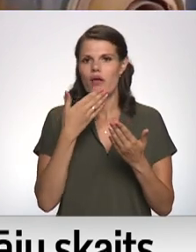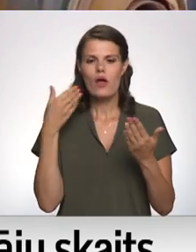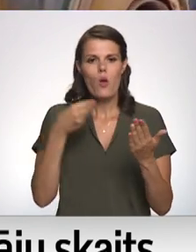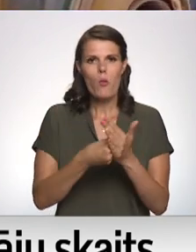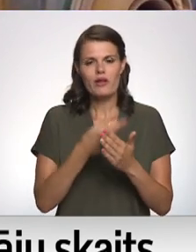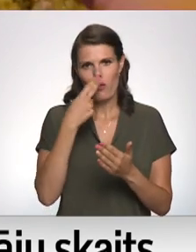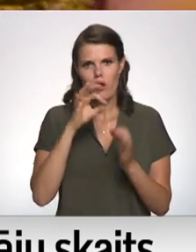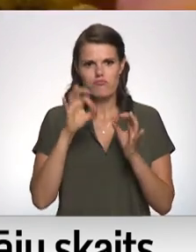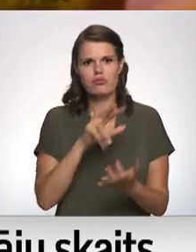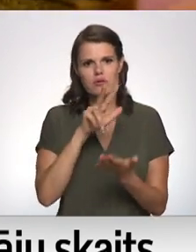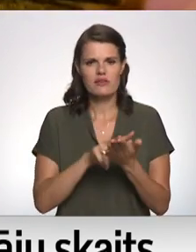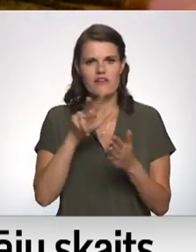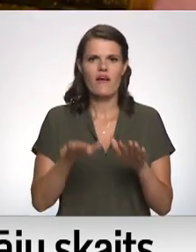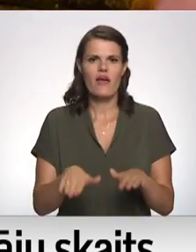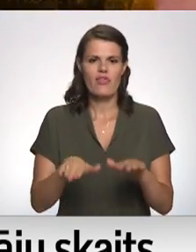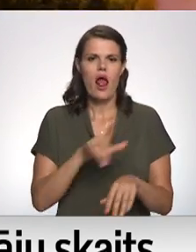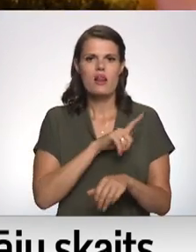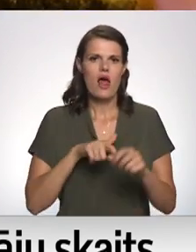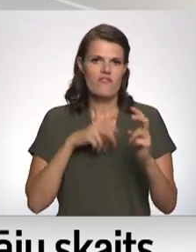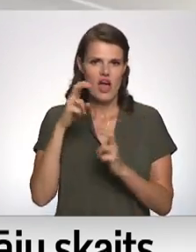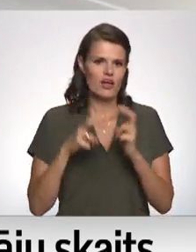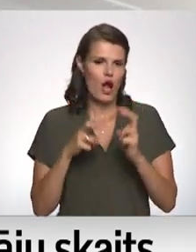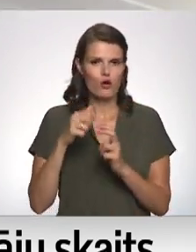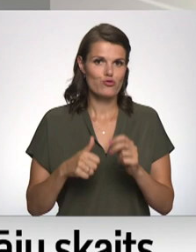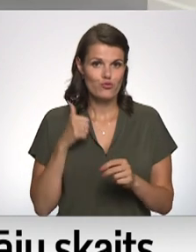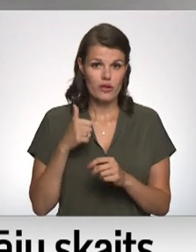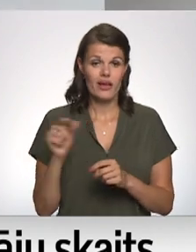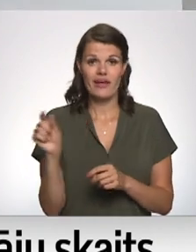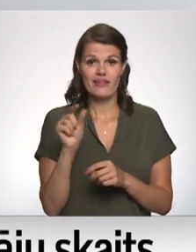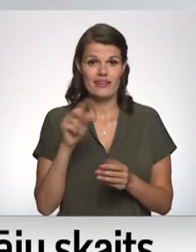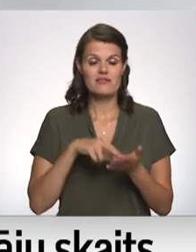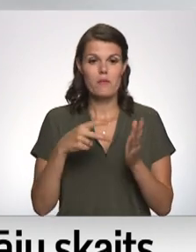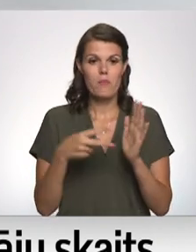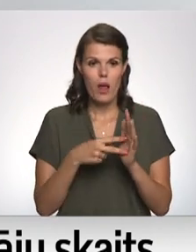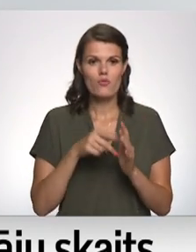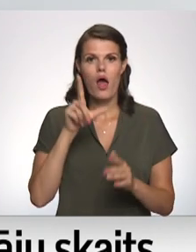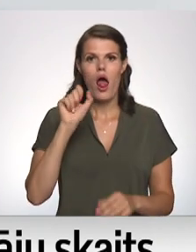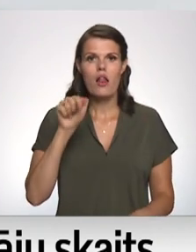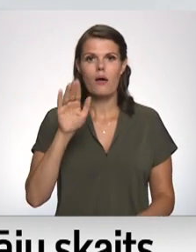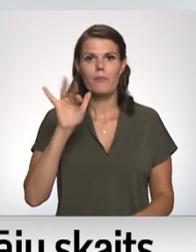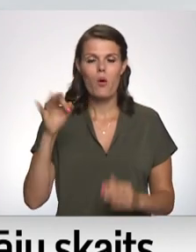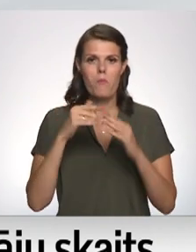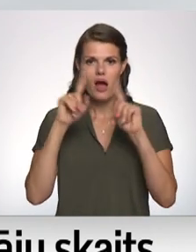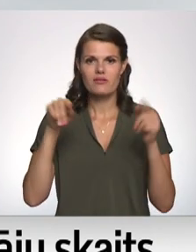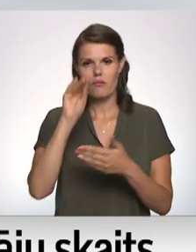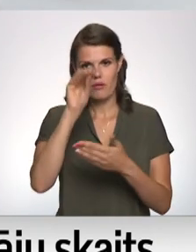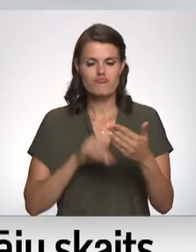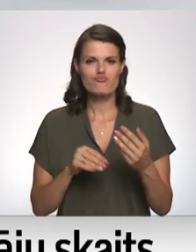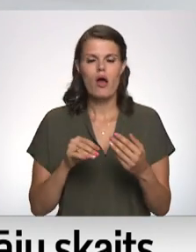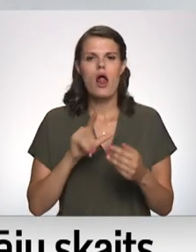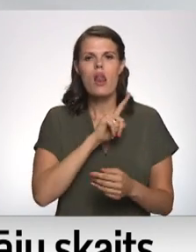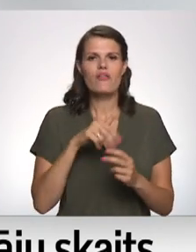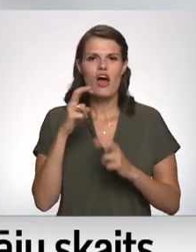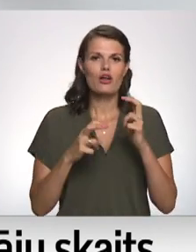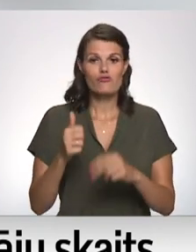no certificētiem vietējiem Latvijas ražotājiem. Jau pavisam drīz plānojam Latbio mājaslapā aktualizēt Latvijas ražotāju